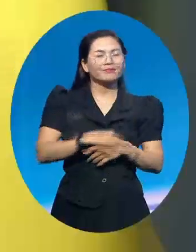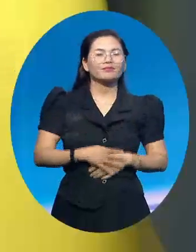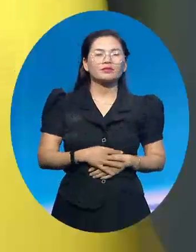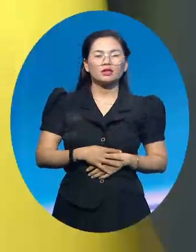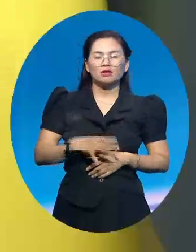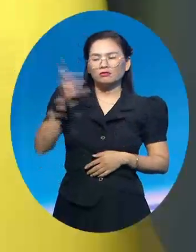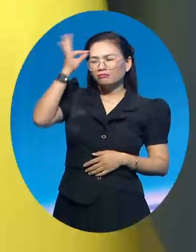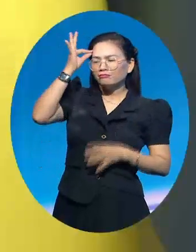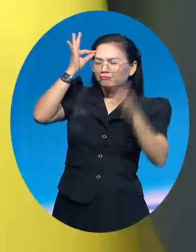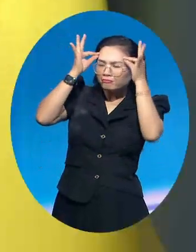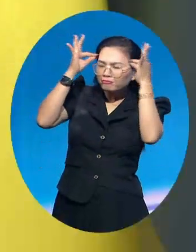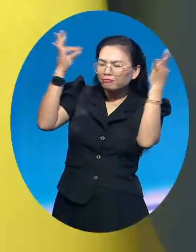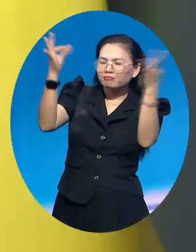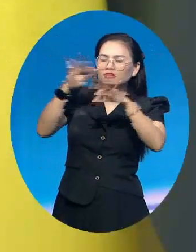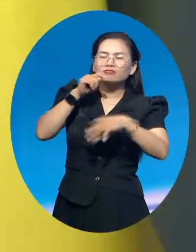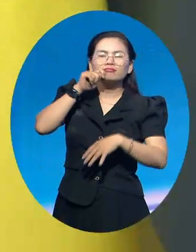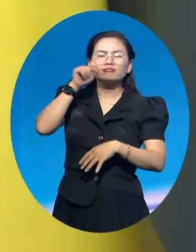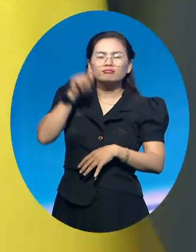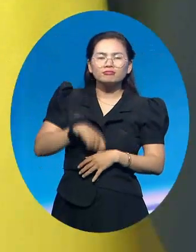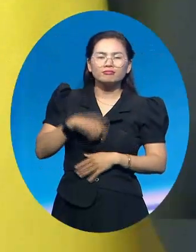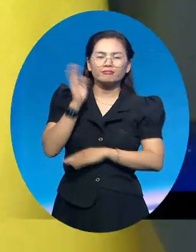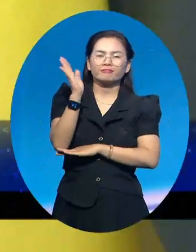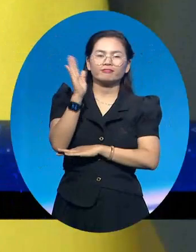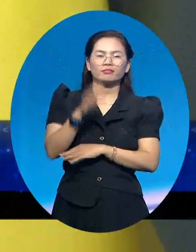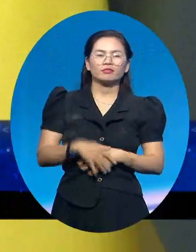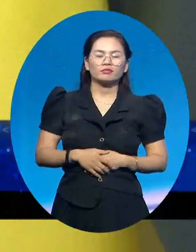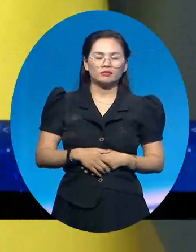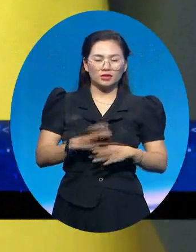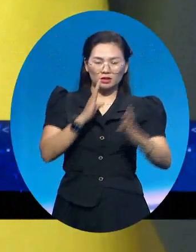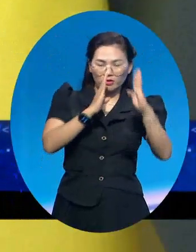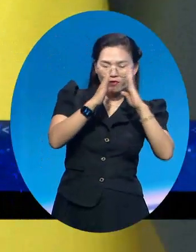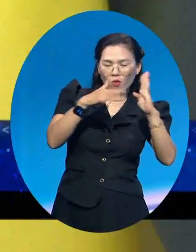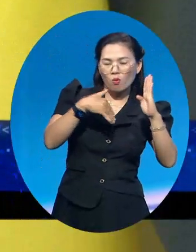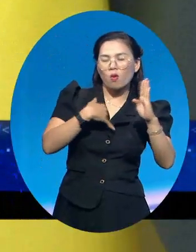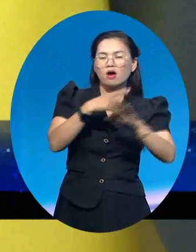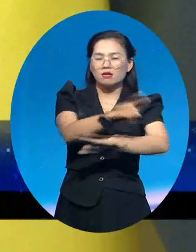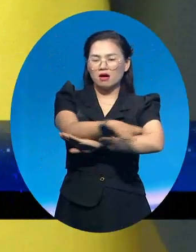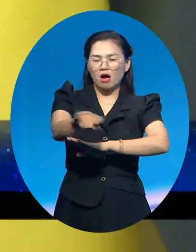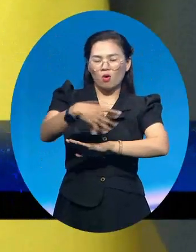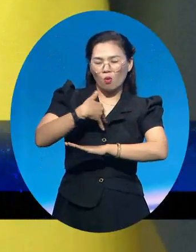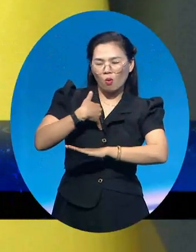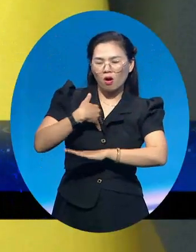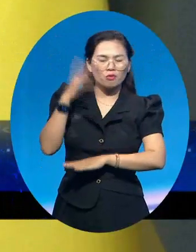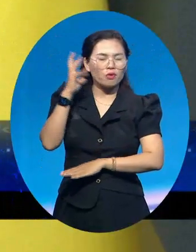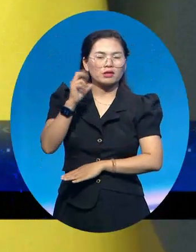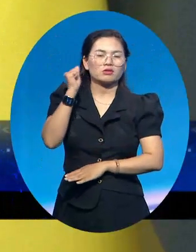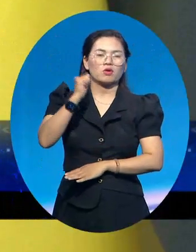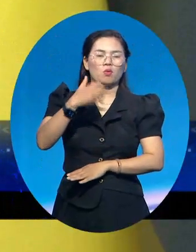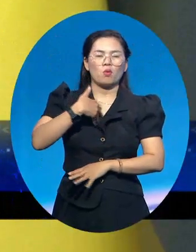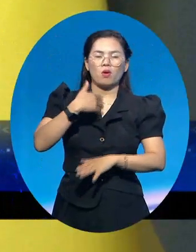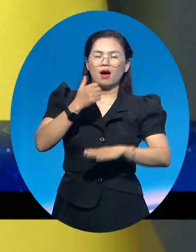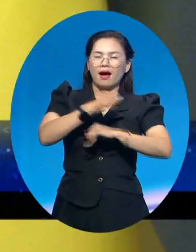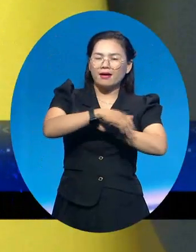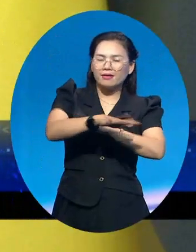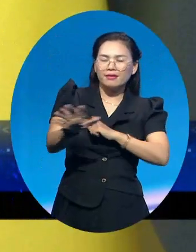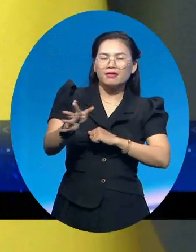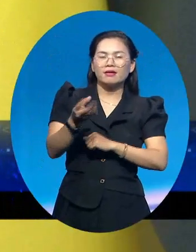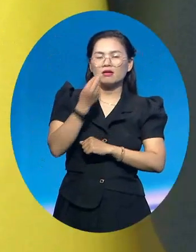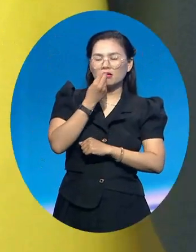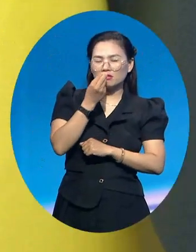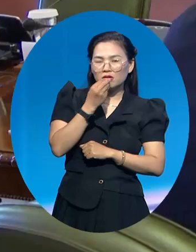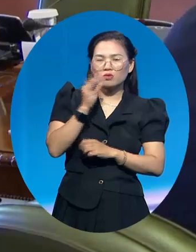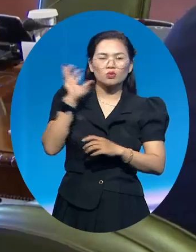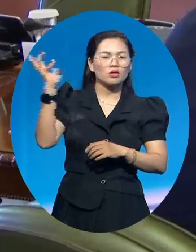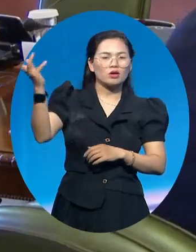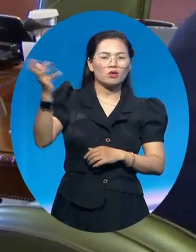thống Ukraine Zelensky phát biểu, các thành phố, các cảng của Ukraine vốn rất quan trọng đối với an ninh lương thực toàn cầu, cần